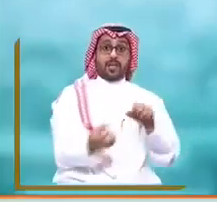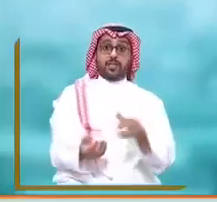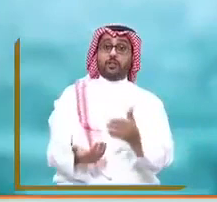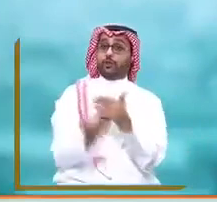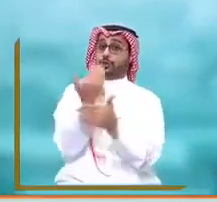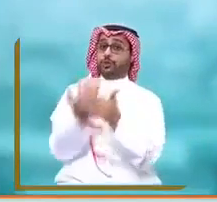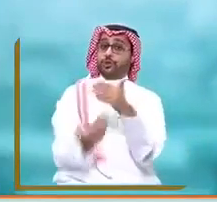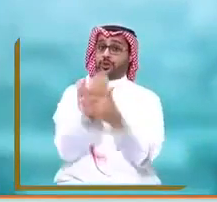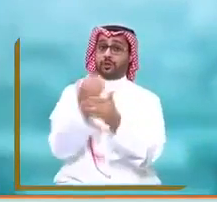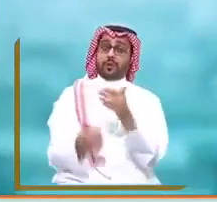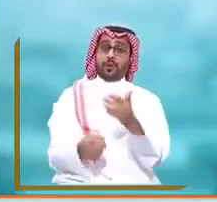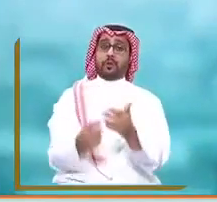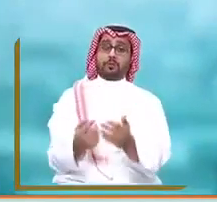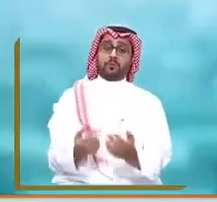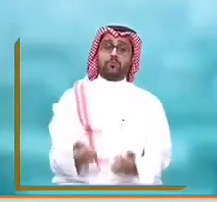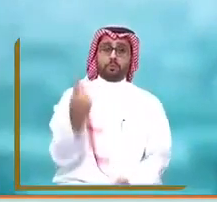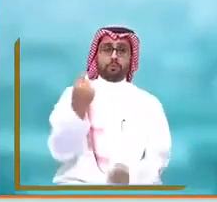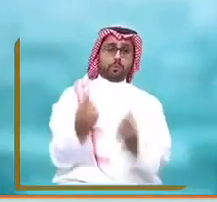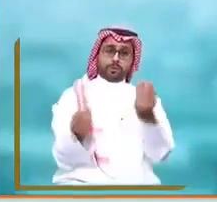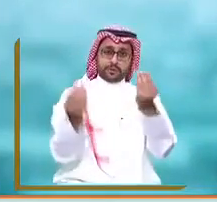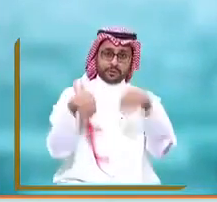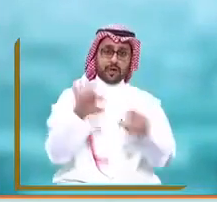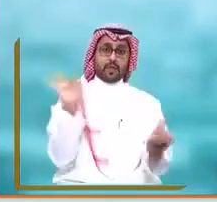المركز دكتور هو منصة تجمع